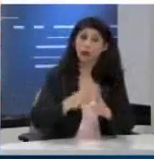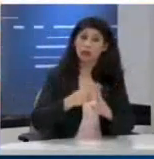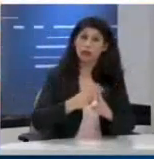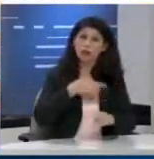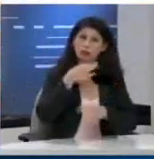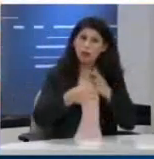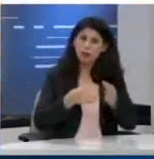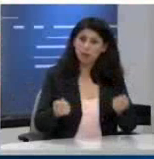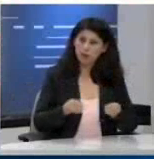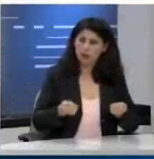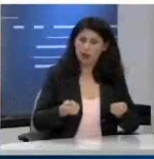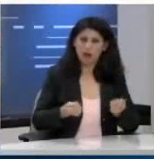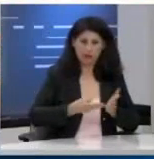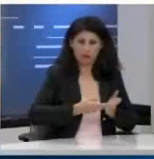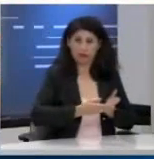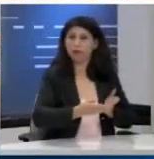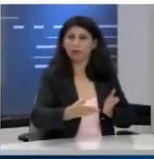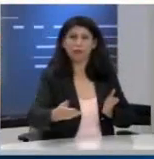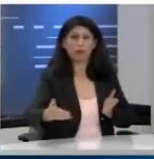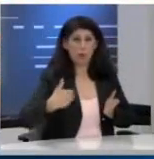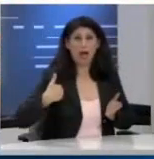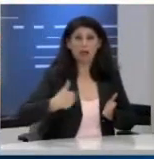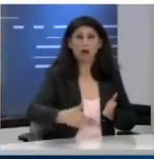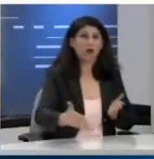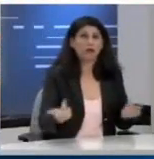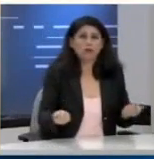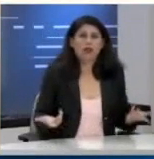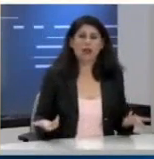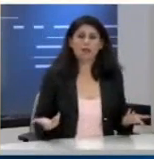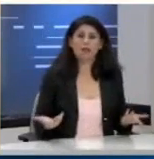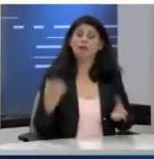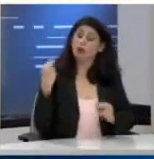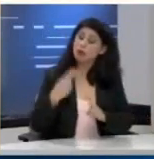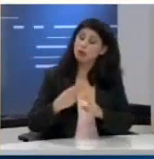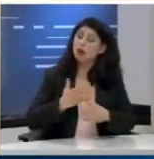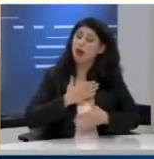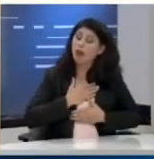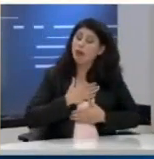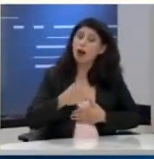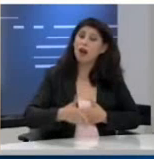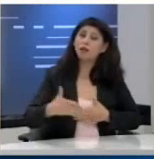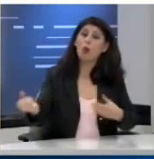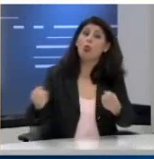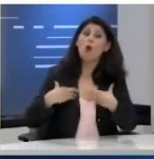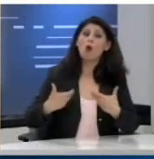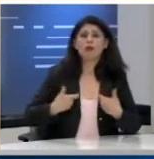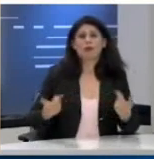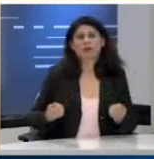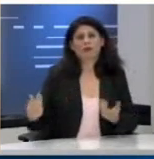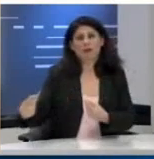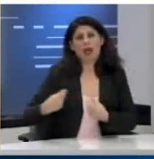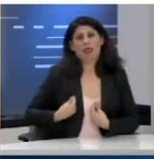για τα πεπραγμένα μας στην υγεία. Πολύ σημαντικό αυτό. Και σας ευχαριστούμε που μας κάνετε αυτή τη χάρη και αυτή τη